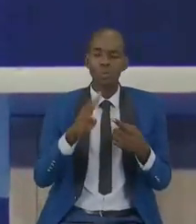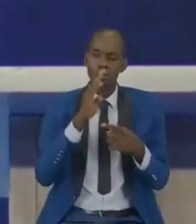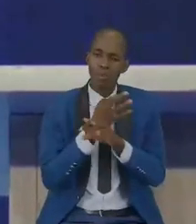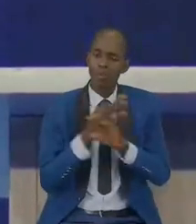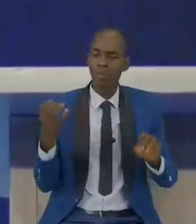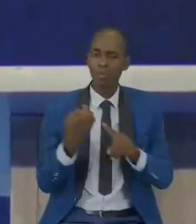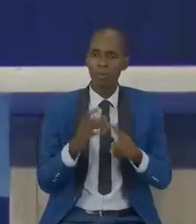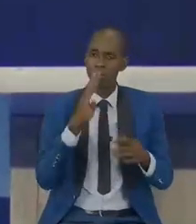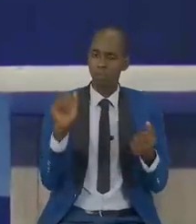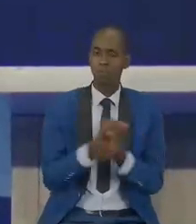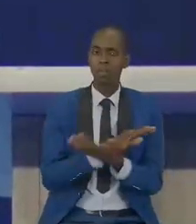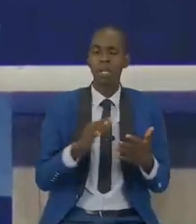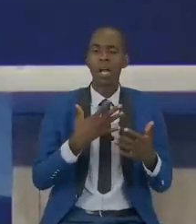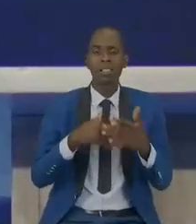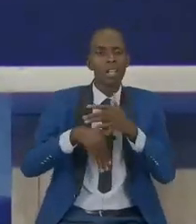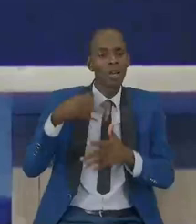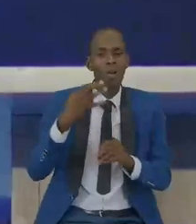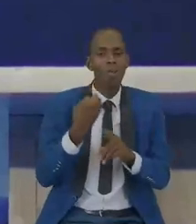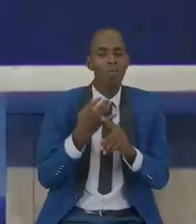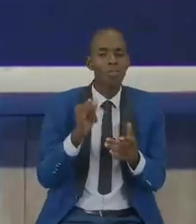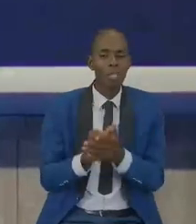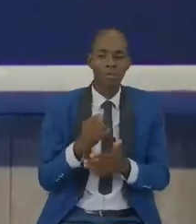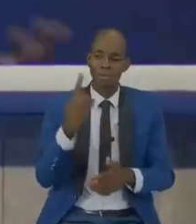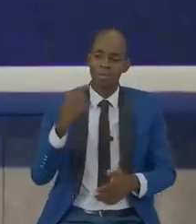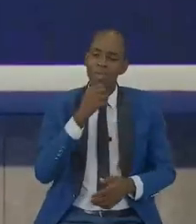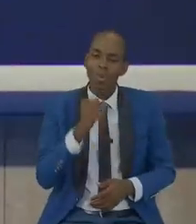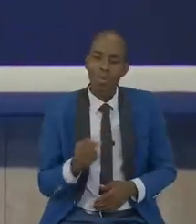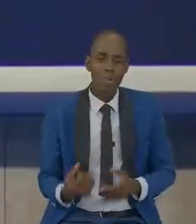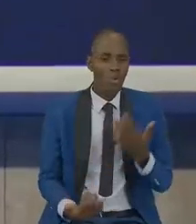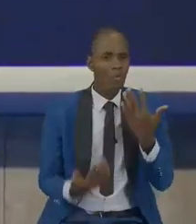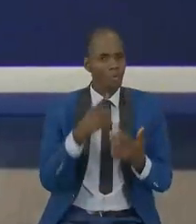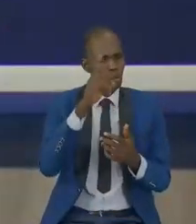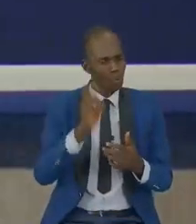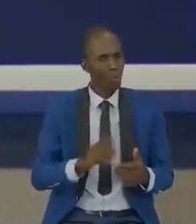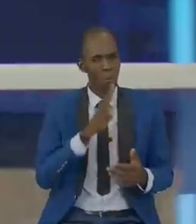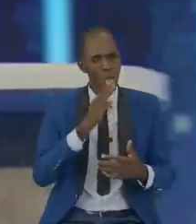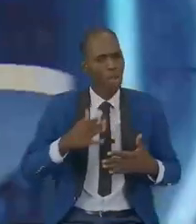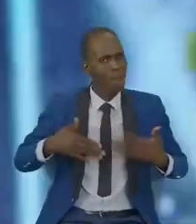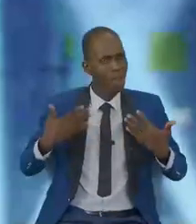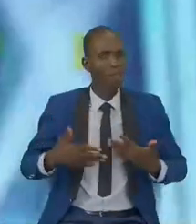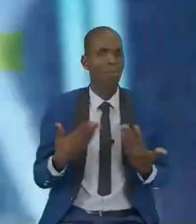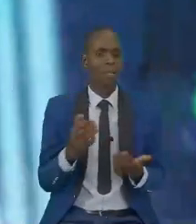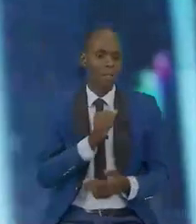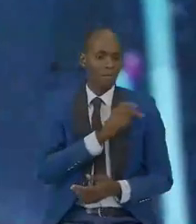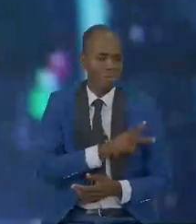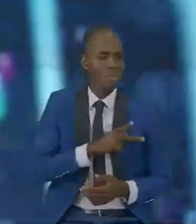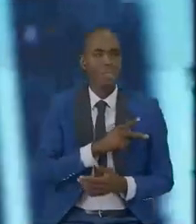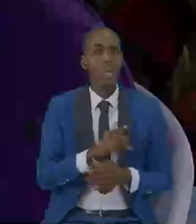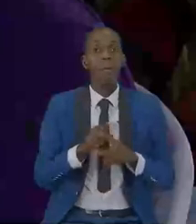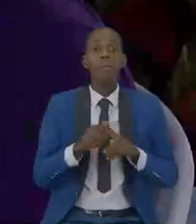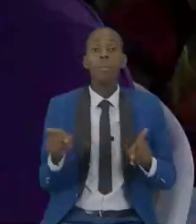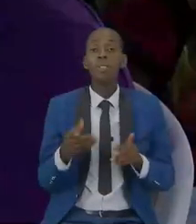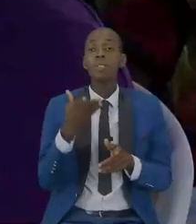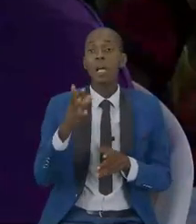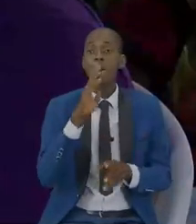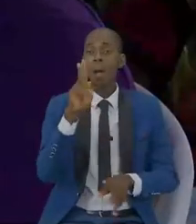voix hors du péché, la voix hors de la perdition, la voix hors de l'ancienne fournaise.